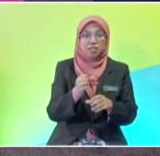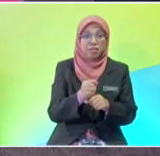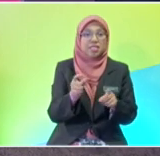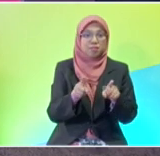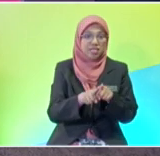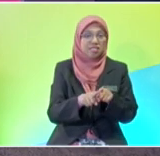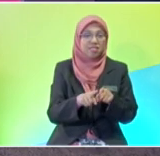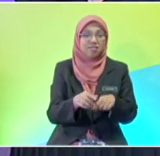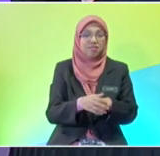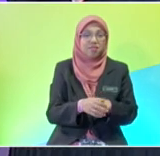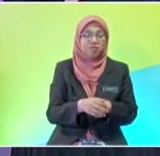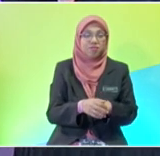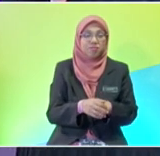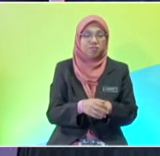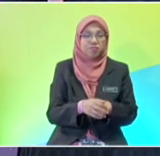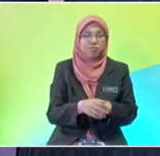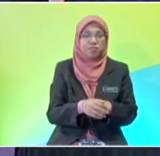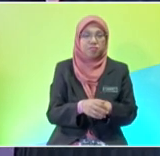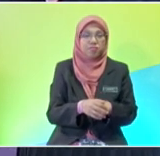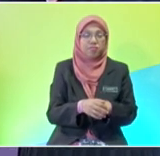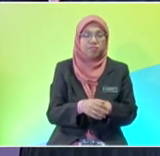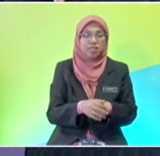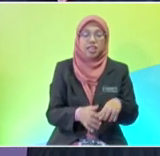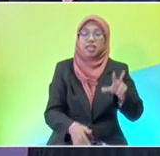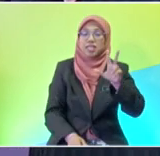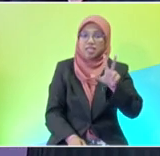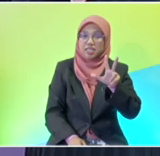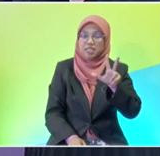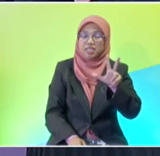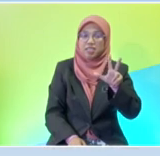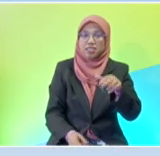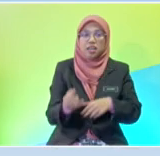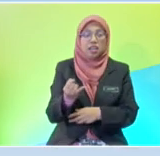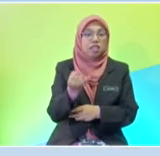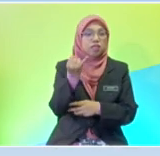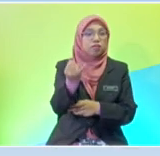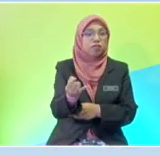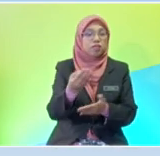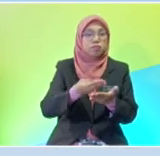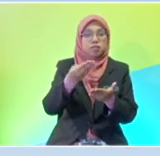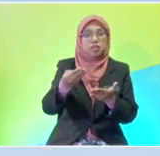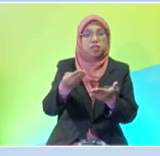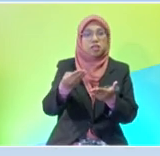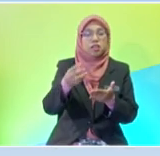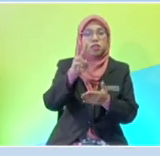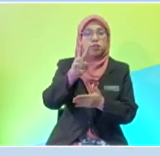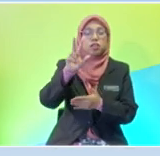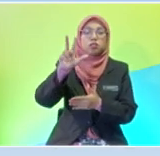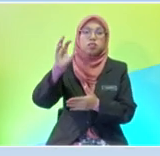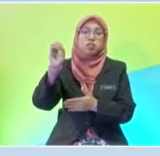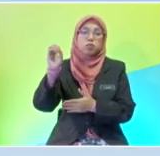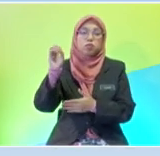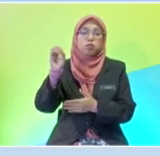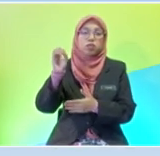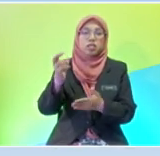oke yang ketiga Ella invoice William 230 direcord